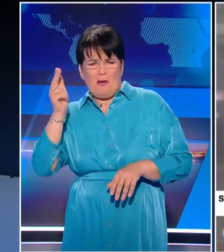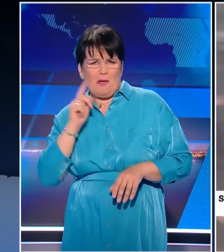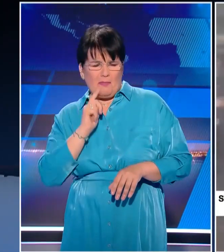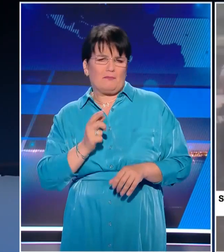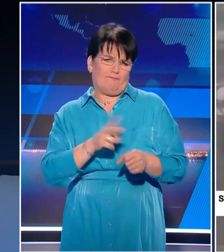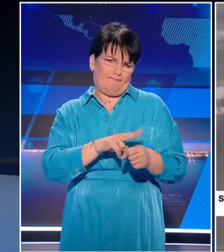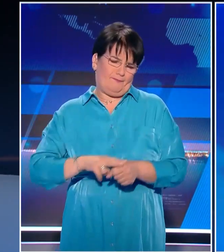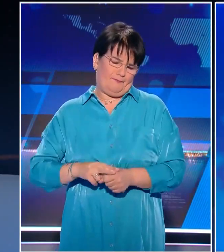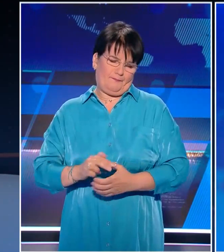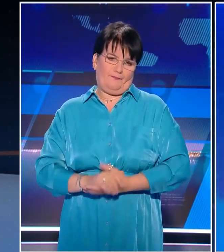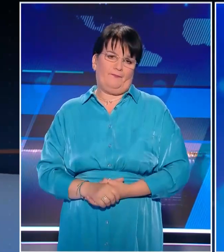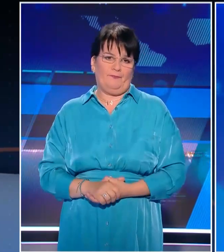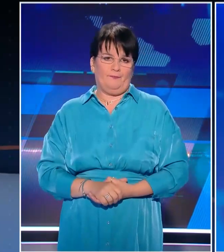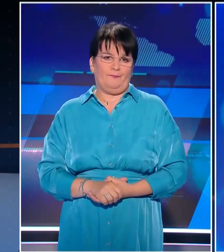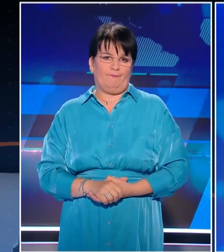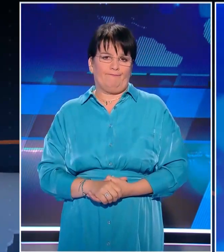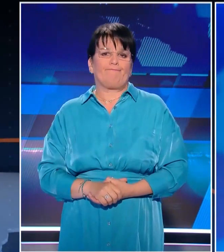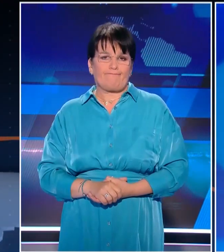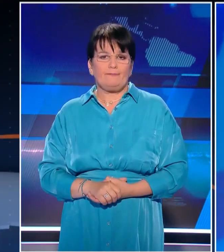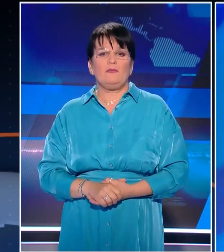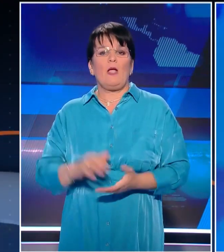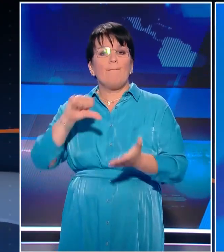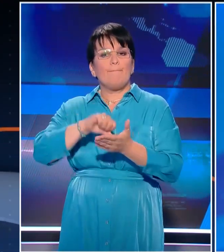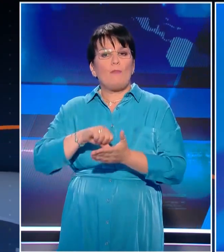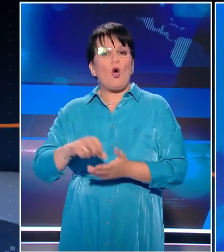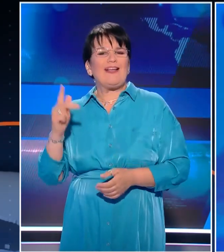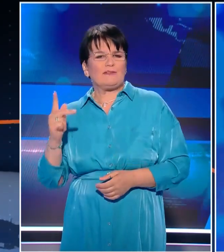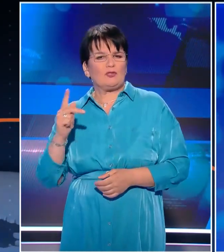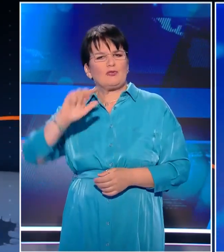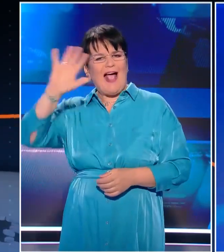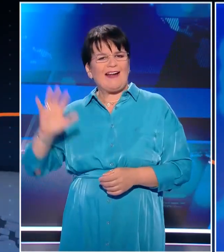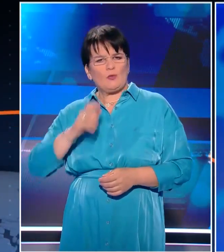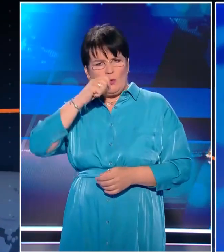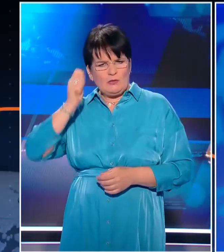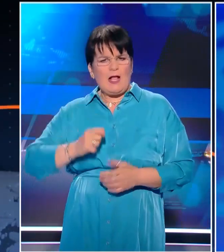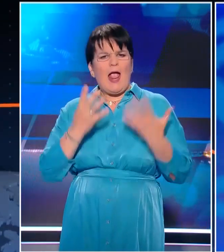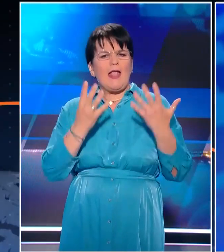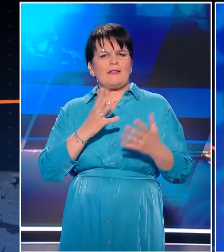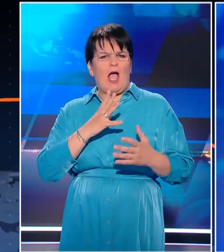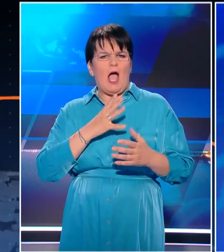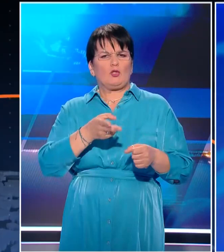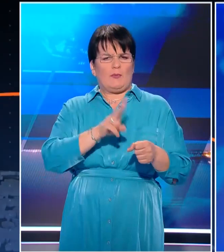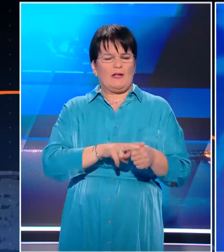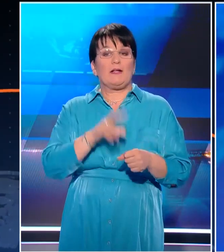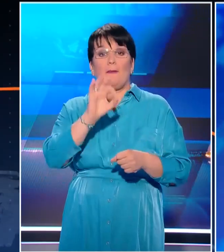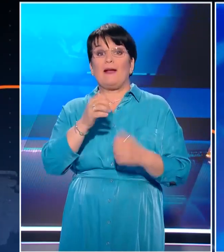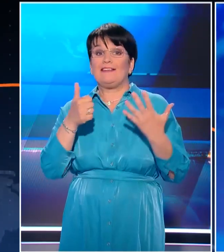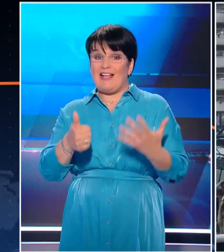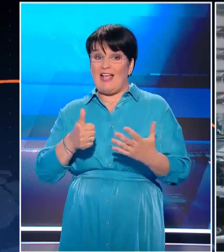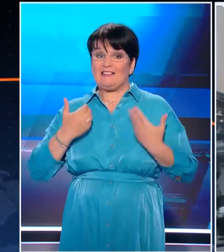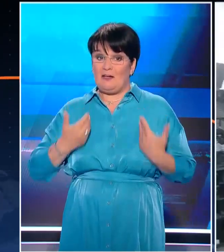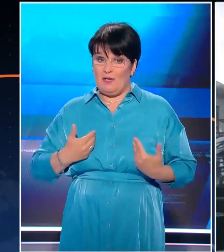δυνάμεων ασφαλείας. Τουλάχιστον 9 είναι οι νεκροί και 56 οι τραυματίες μετά από βομβαρδισμό